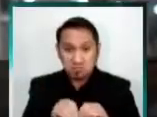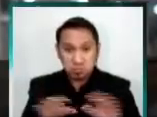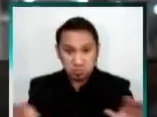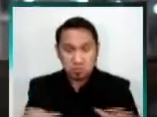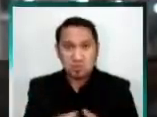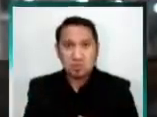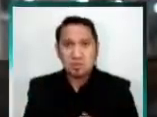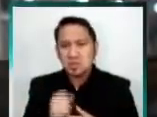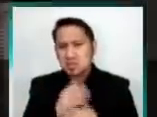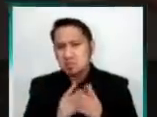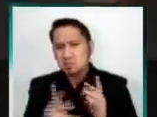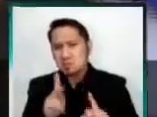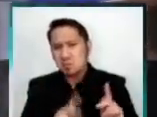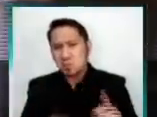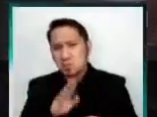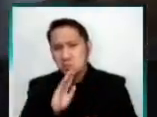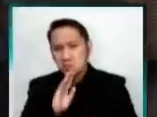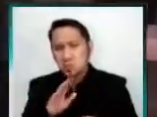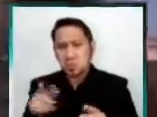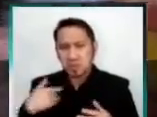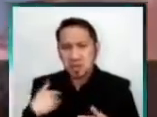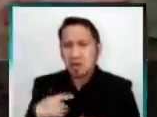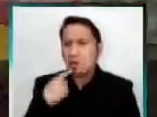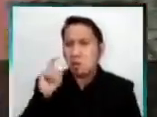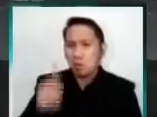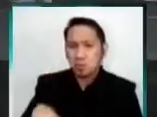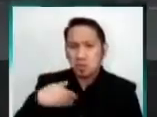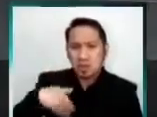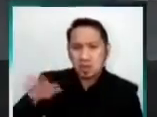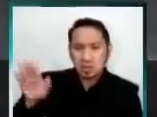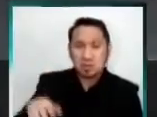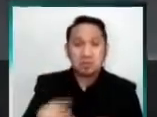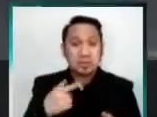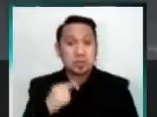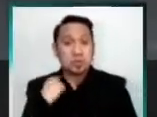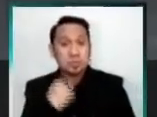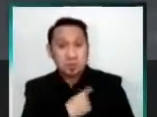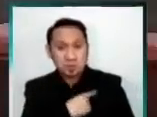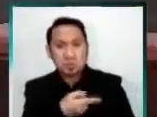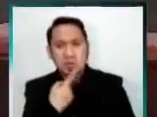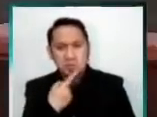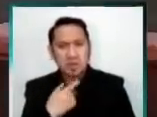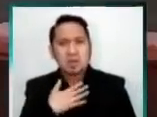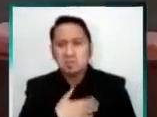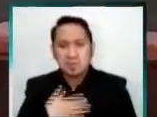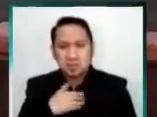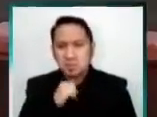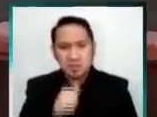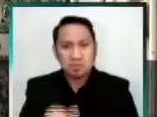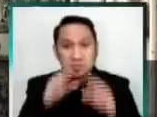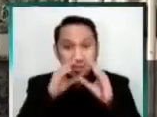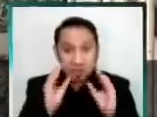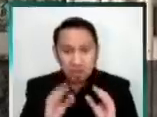ang mga deboto matapos silang paalisin ng mga otoridad. Hinimok naman ni Father Douglas Badong ang mga deboto na huwag malungkot. Maaari naman